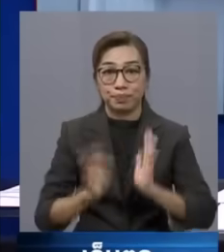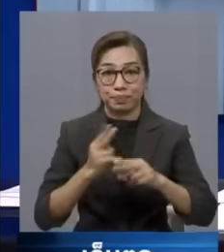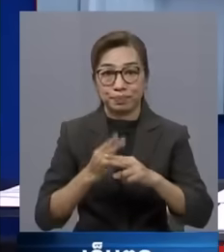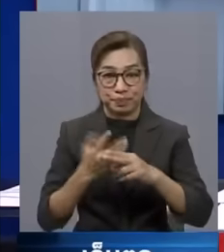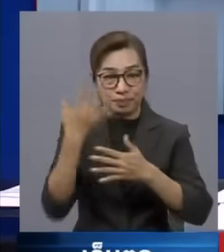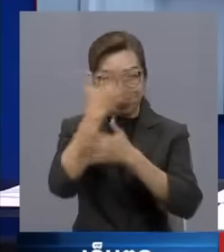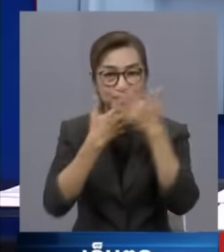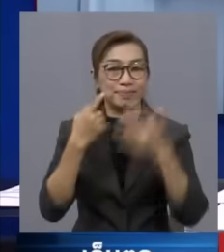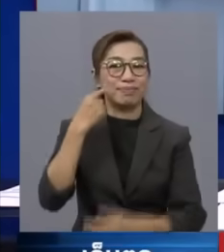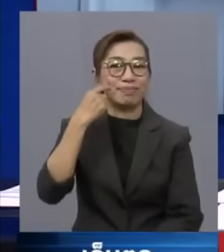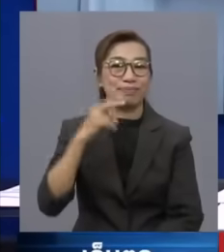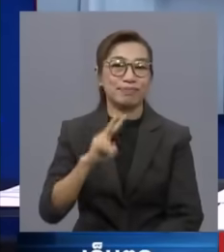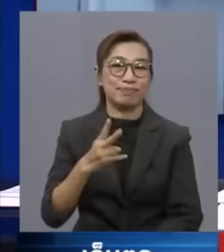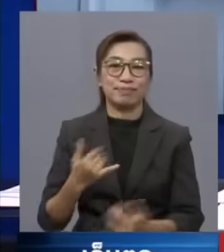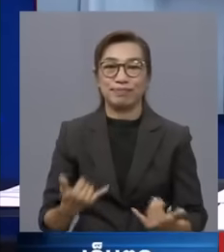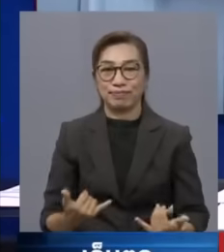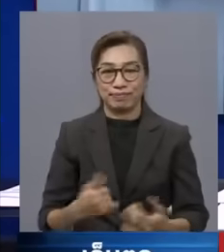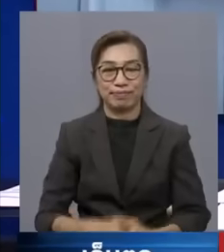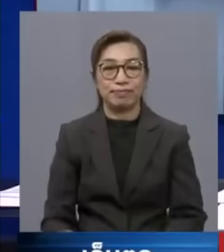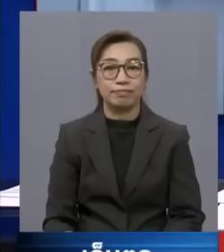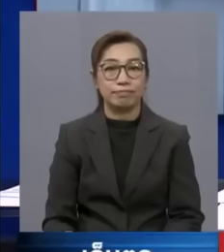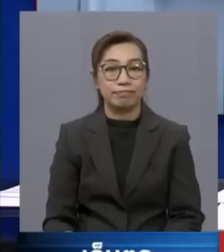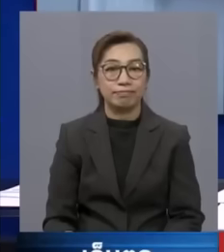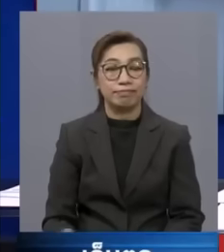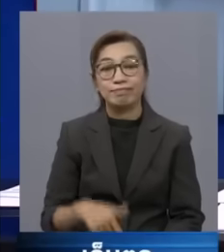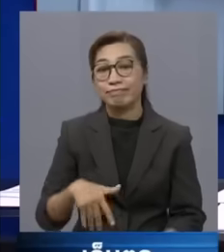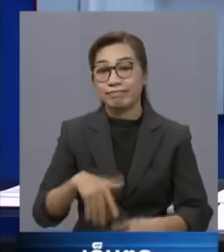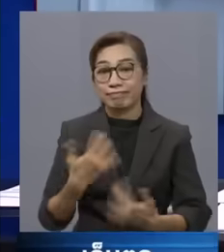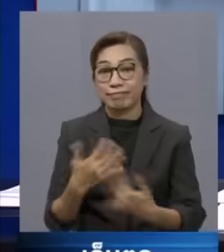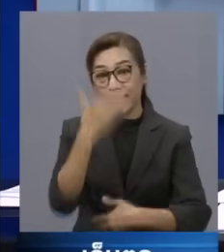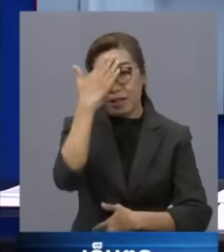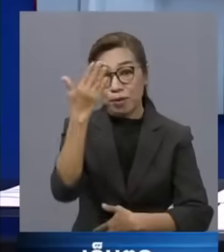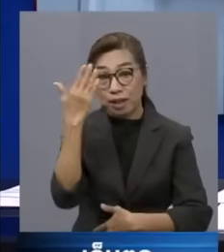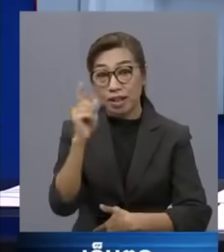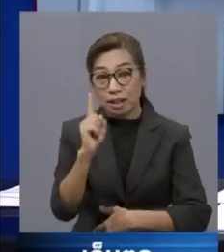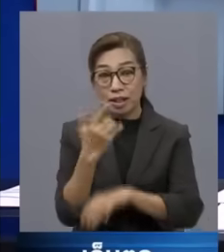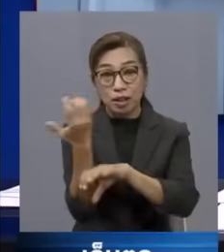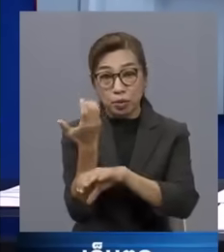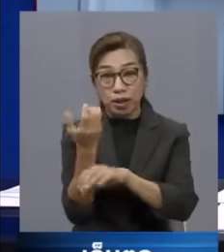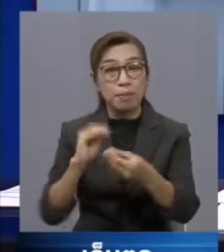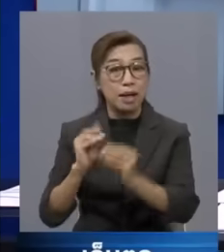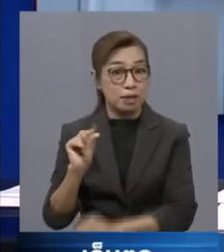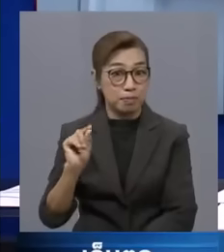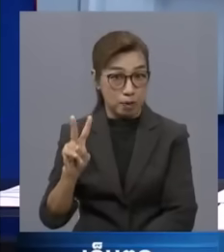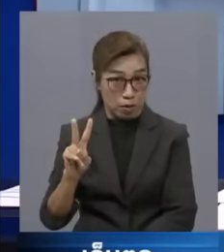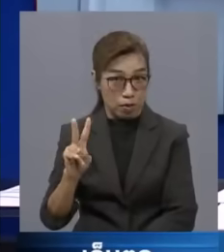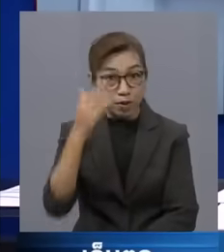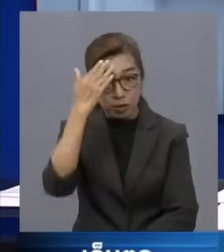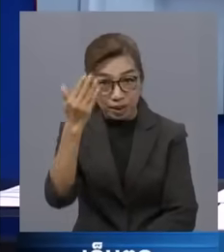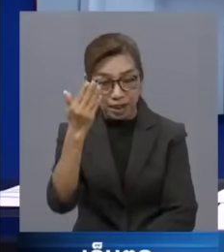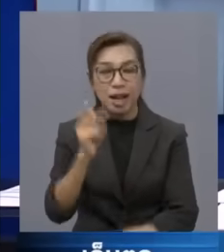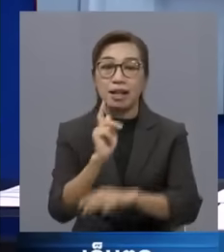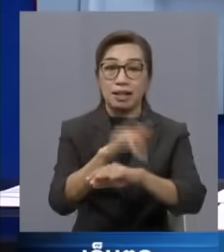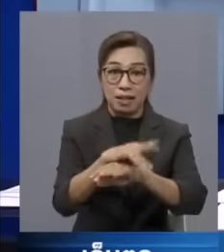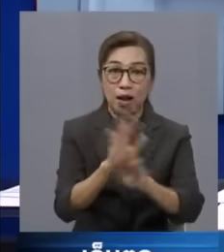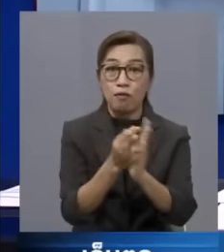ล่าภาษามือประจำวันนี้นะครับอาจารย์จันทราสุขสัจธรรมครับทักทายคุณผู้ชมในทุกช่องทางด้วยนะครับทาง Nation TV22แล้วก็ทางช่องทางออนไลน์